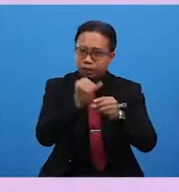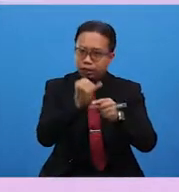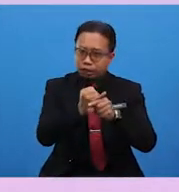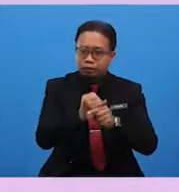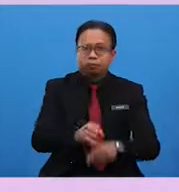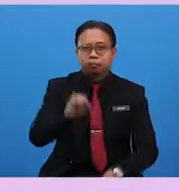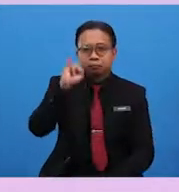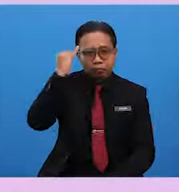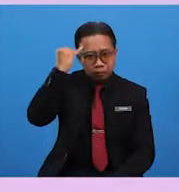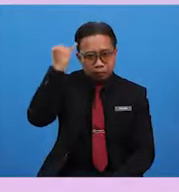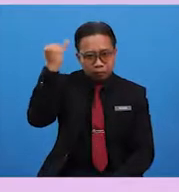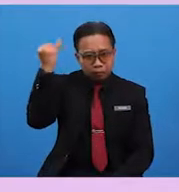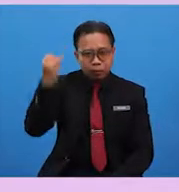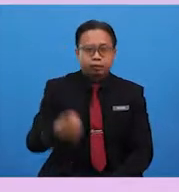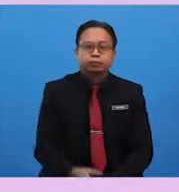idealisasi